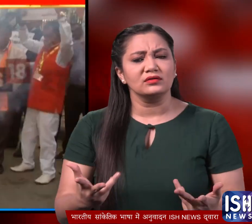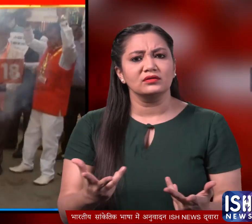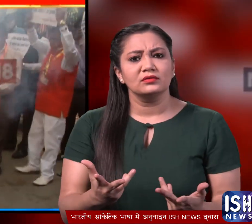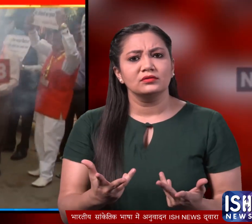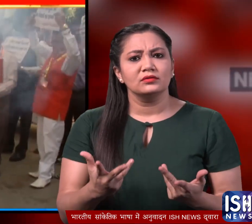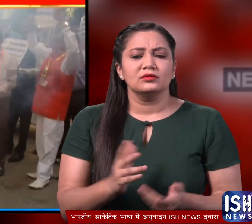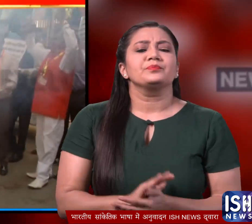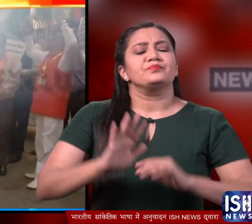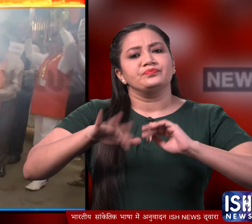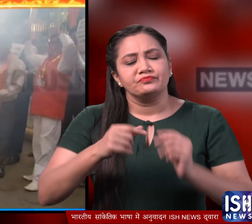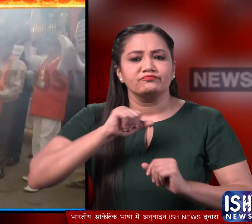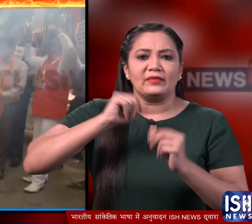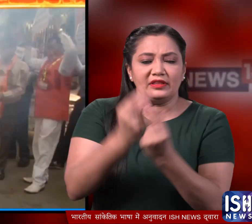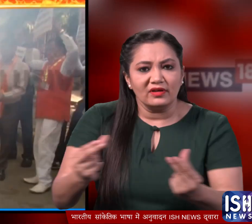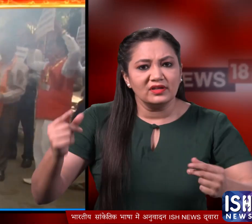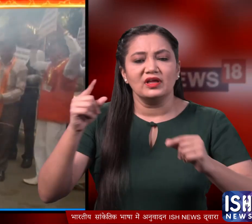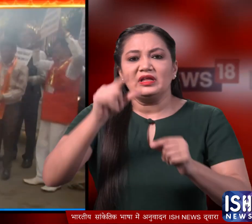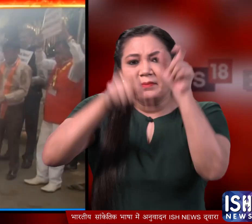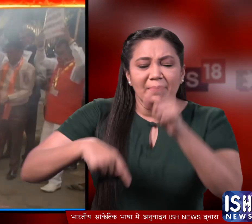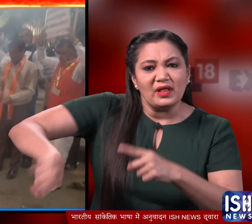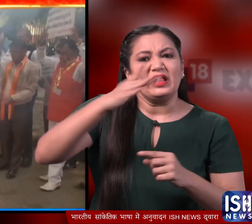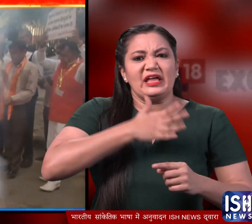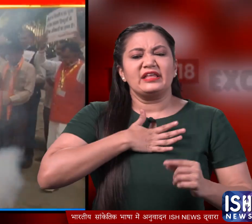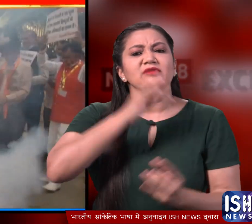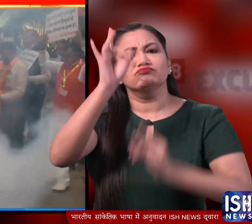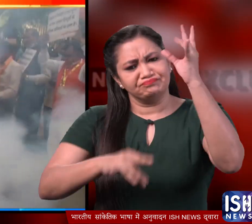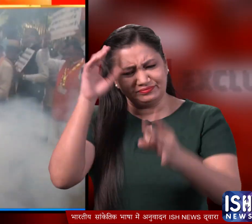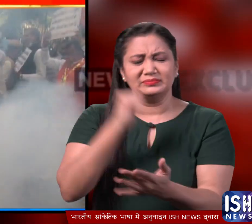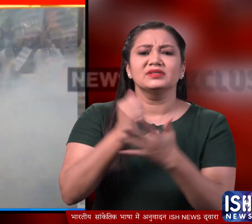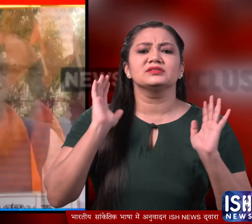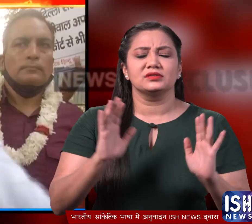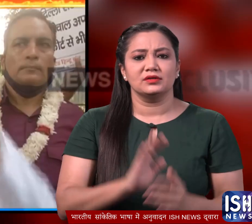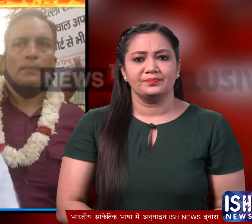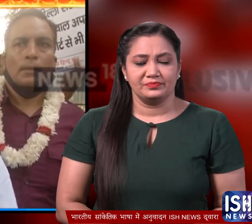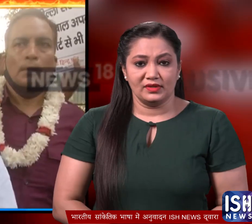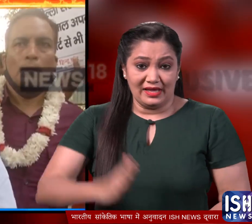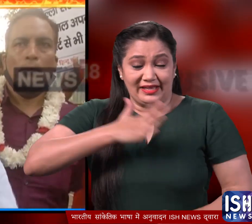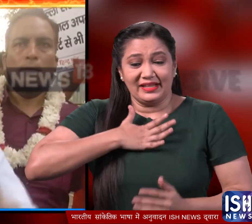لگا دی اس کے ویروت میں سنسطہ نے دیوالی پر دلی والوں سے گرین پٹاکے جلانے کی اپیل کی